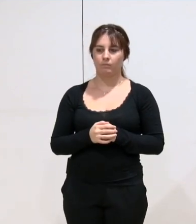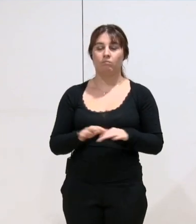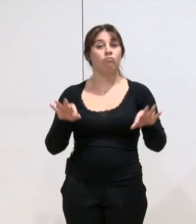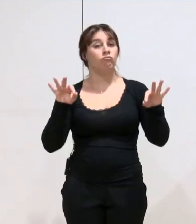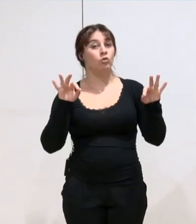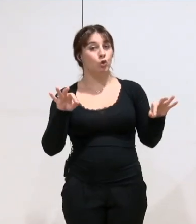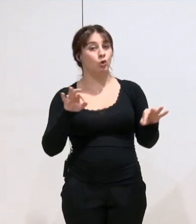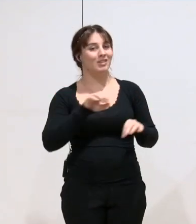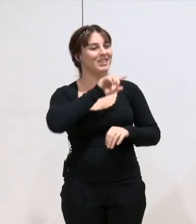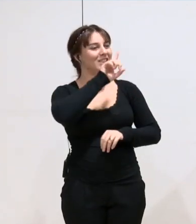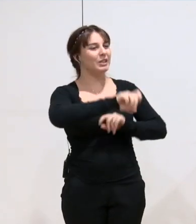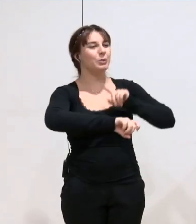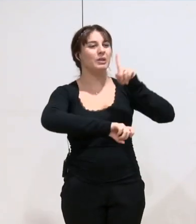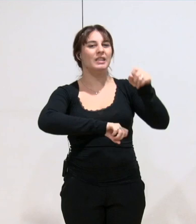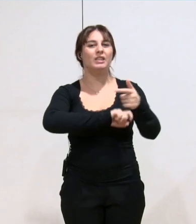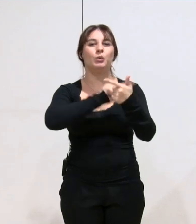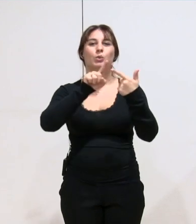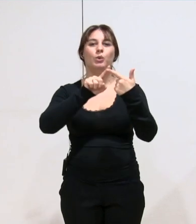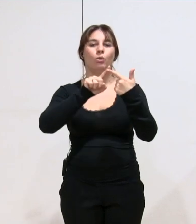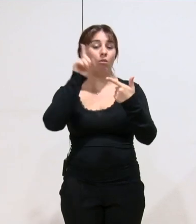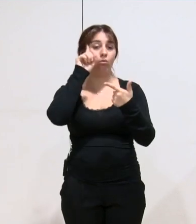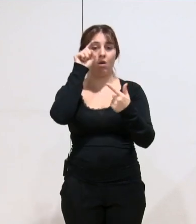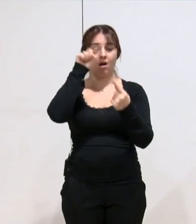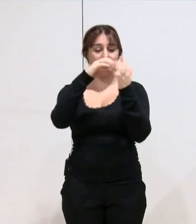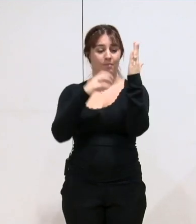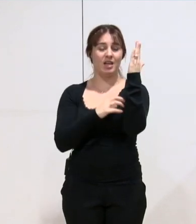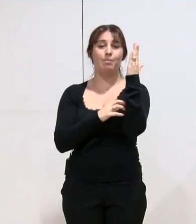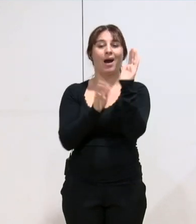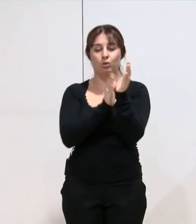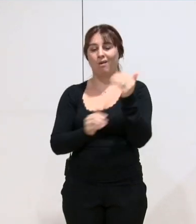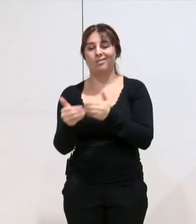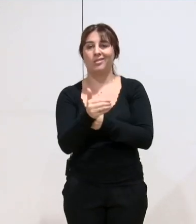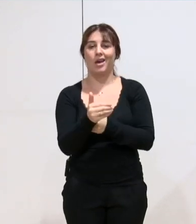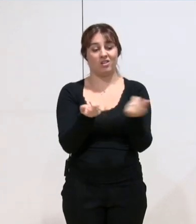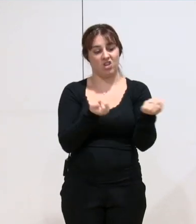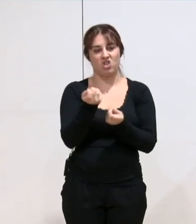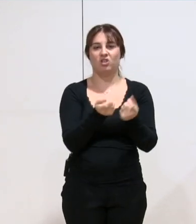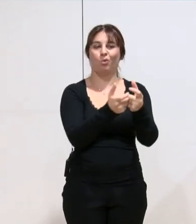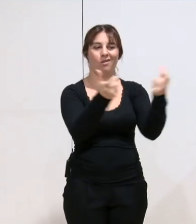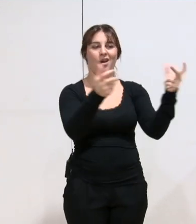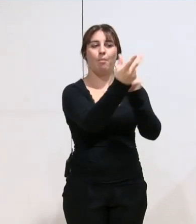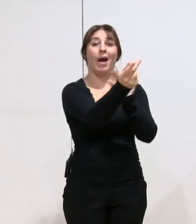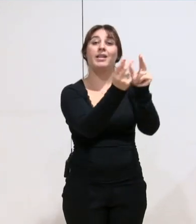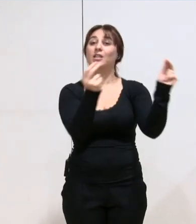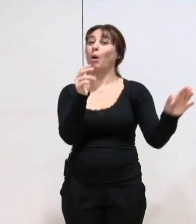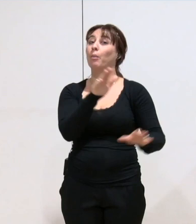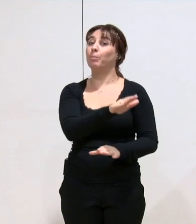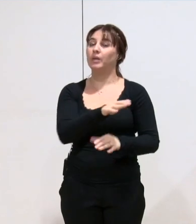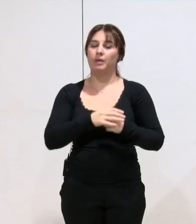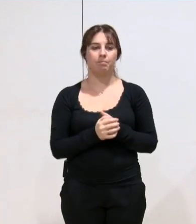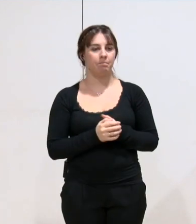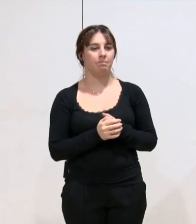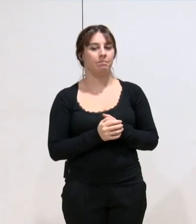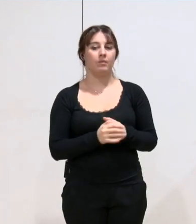vous abordez au-delà de cette délibération la gestion du Palais des Sports. Je voulais savoir, dans quel